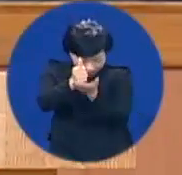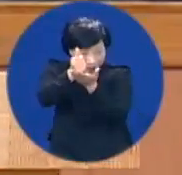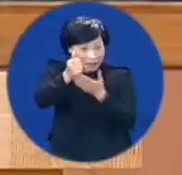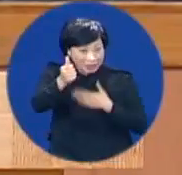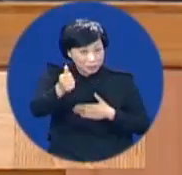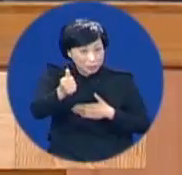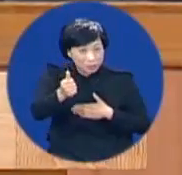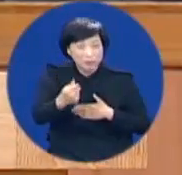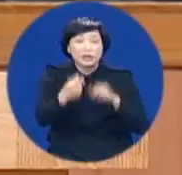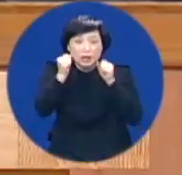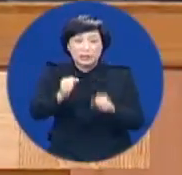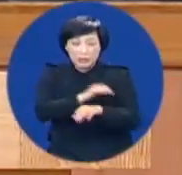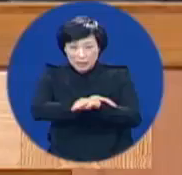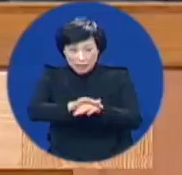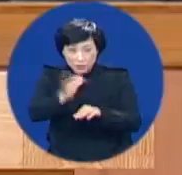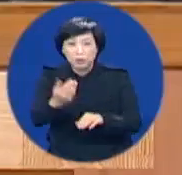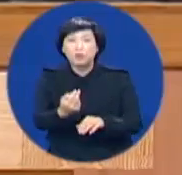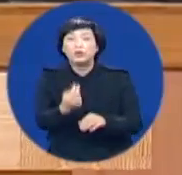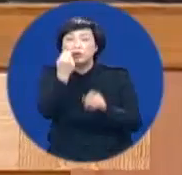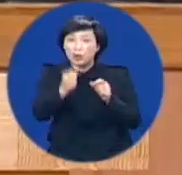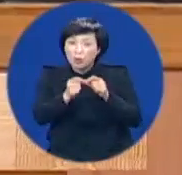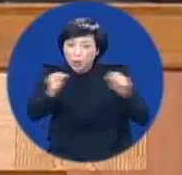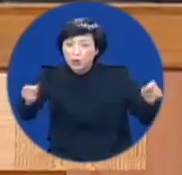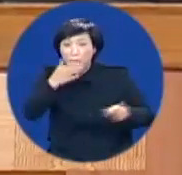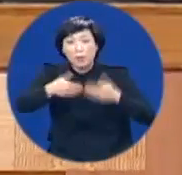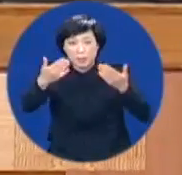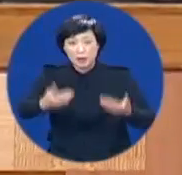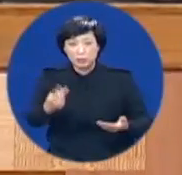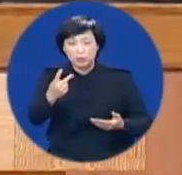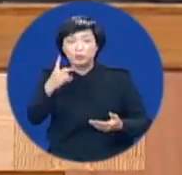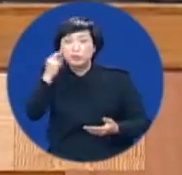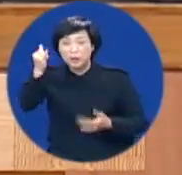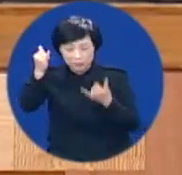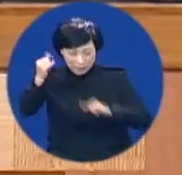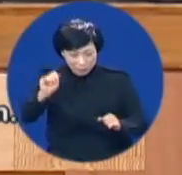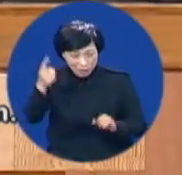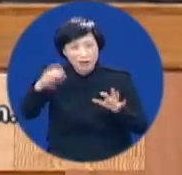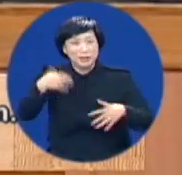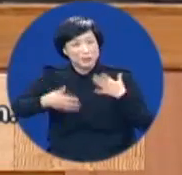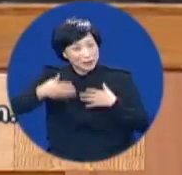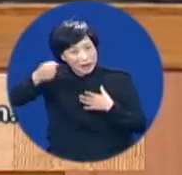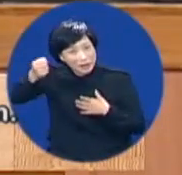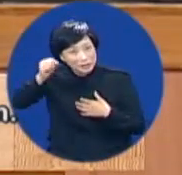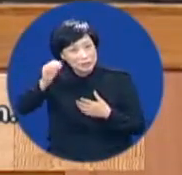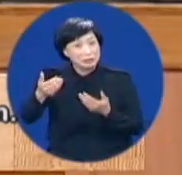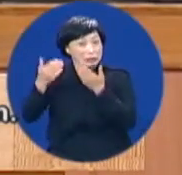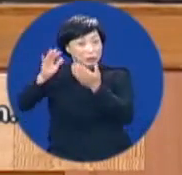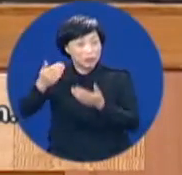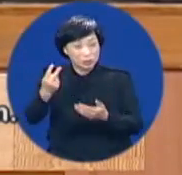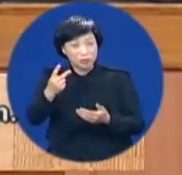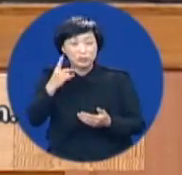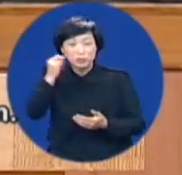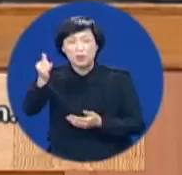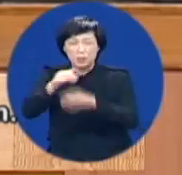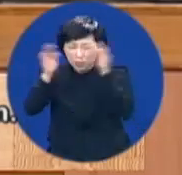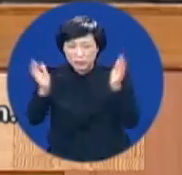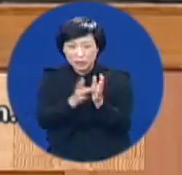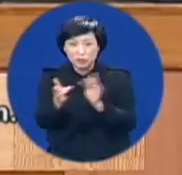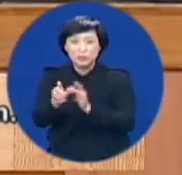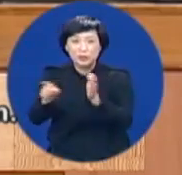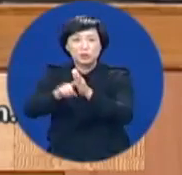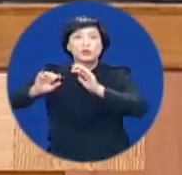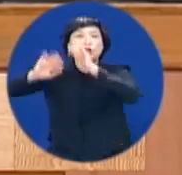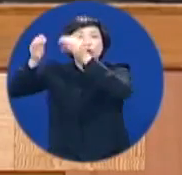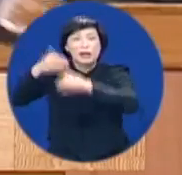땅에서 잘되고 창수하는 복을 받고 부모가 자식 때문에 기뻐지기를 바랍니다. 그리고 부모가 다 예수 믿고 천국 갈 수 있도록